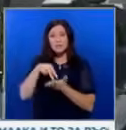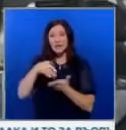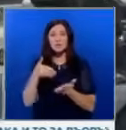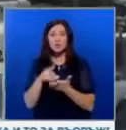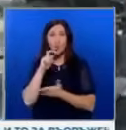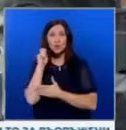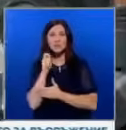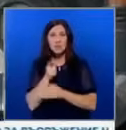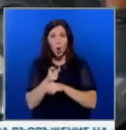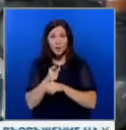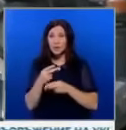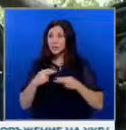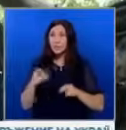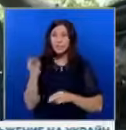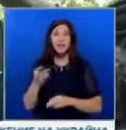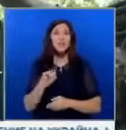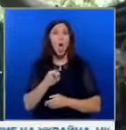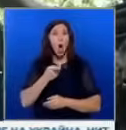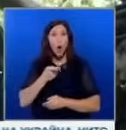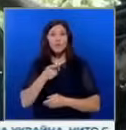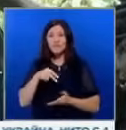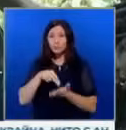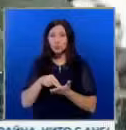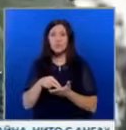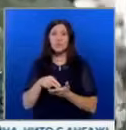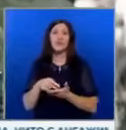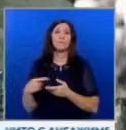само за да разкрият техните огневи позиции край фронтовата линия.